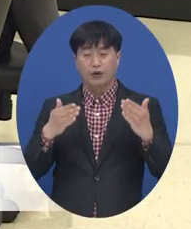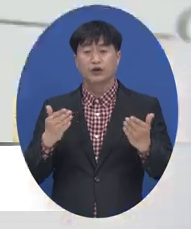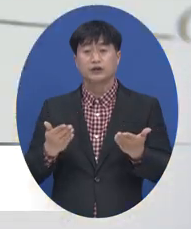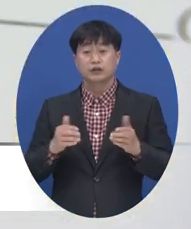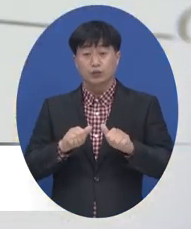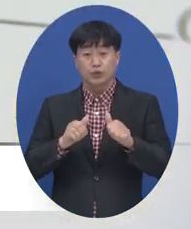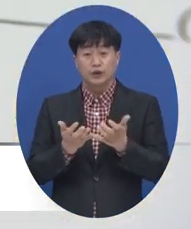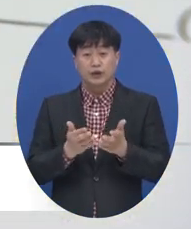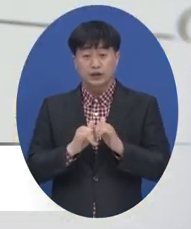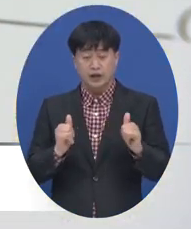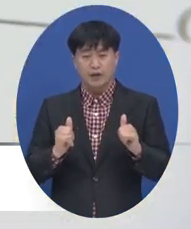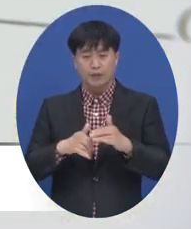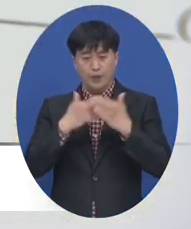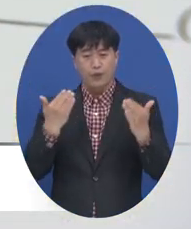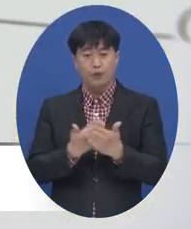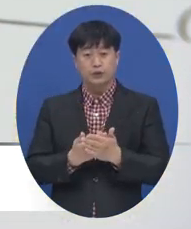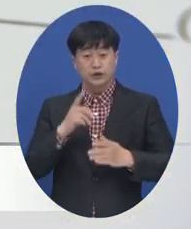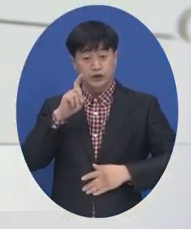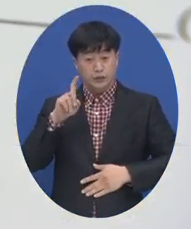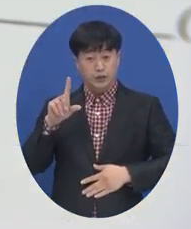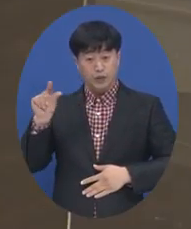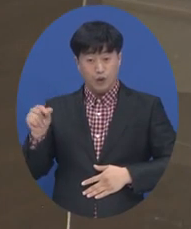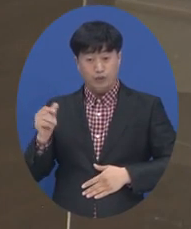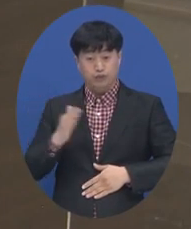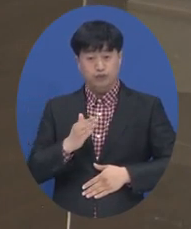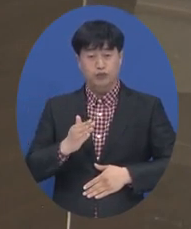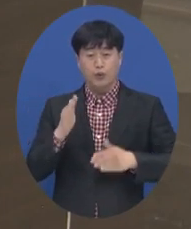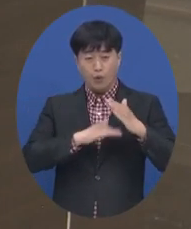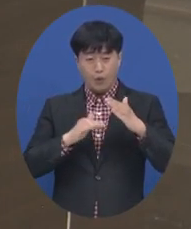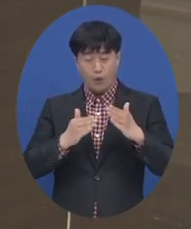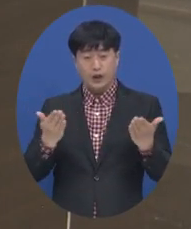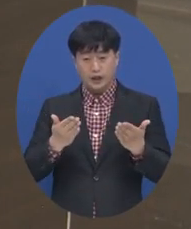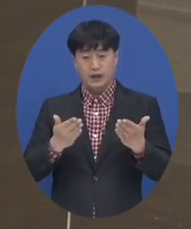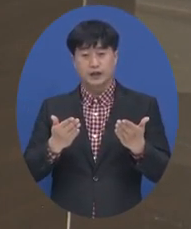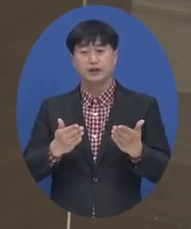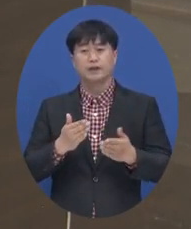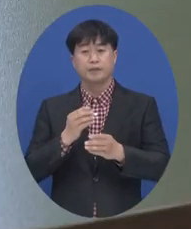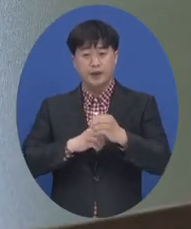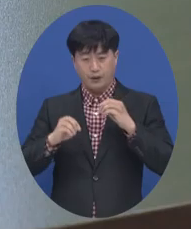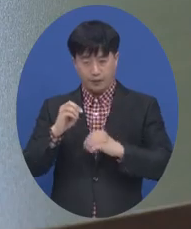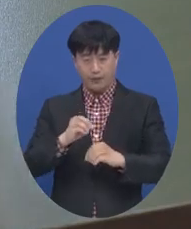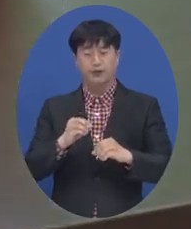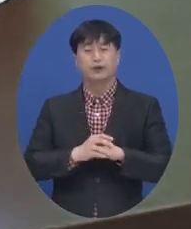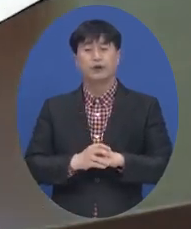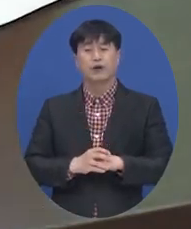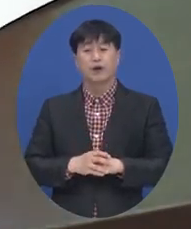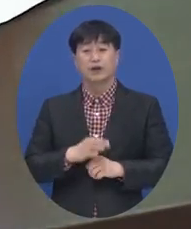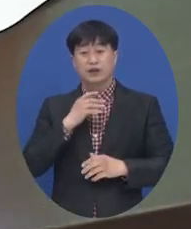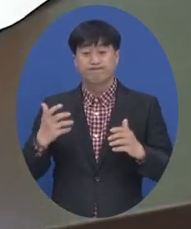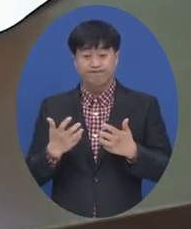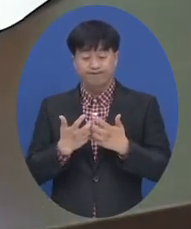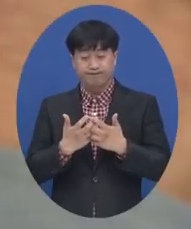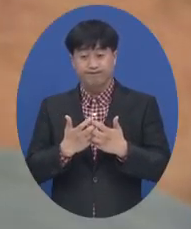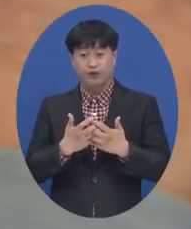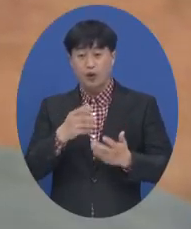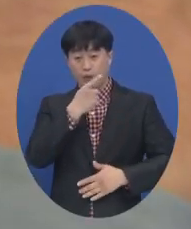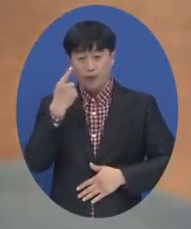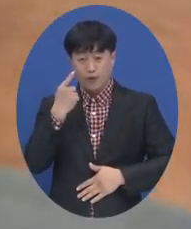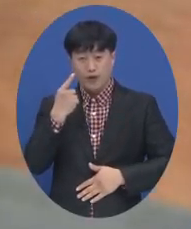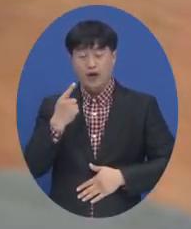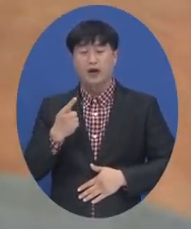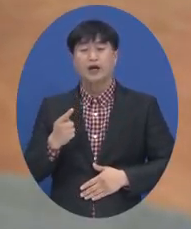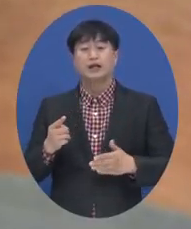전원을 11월부터 정규직으로 전환하기로 했습니다. 정년 보장은 물론 급여 인상과 교직원과 같은 복리 후생을 누릴 수